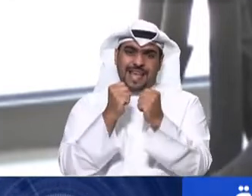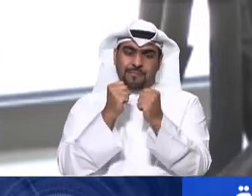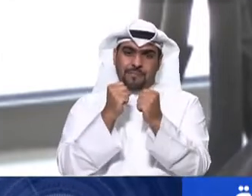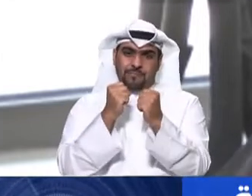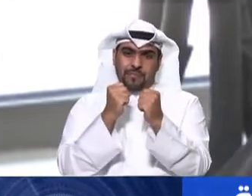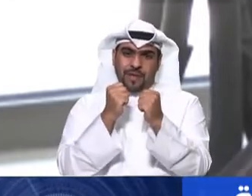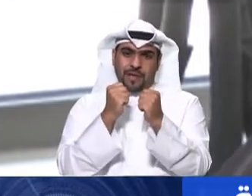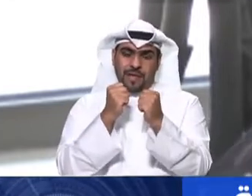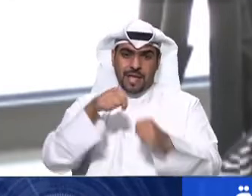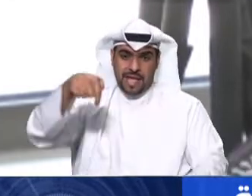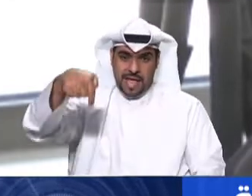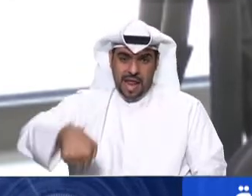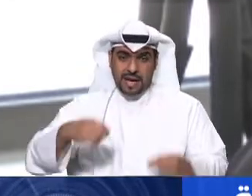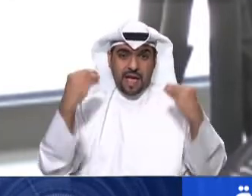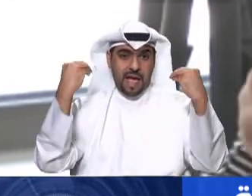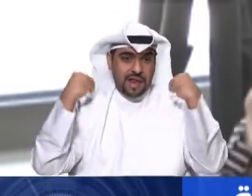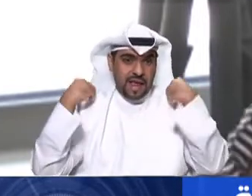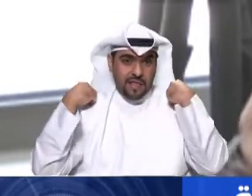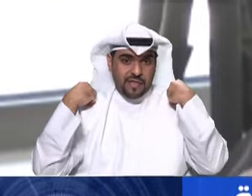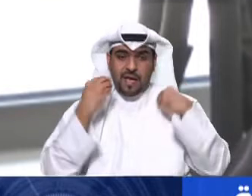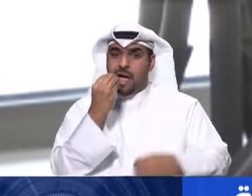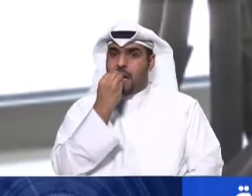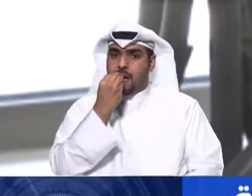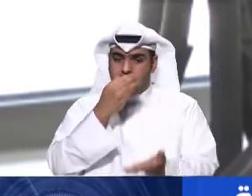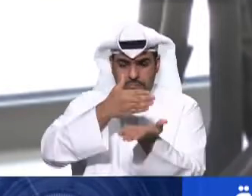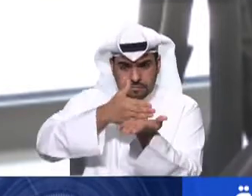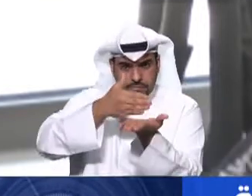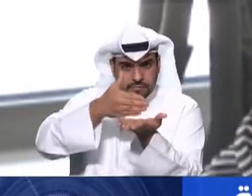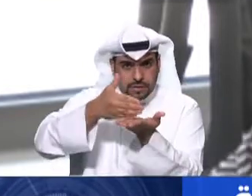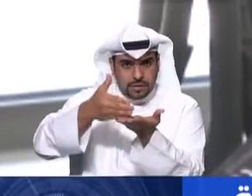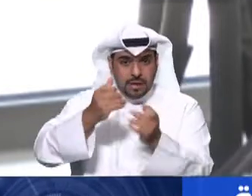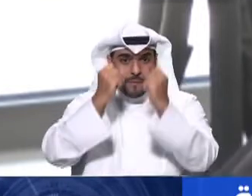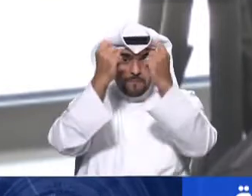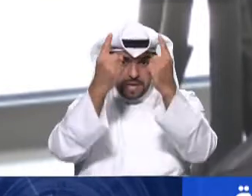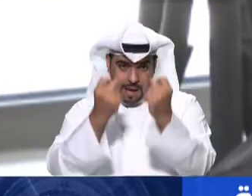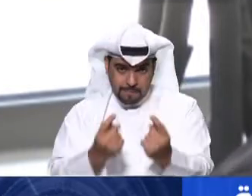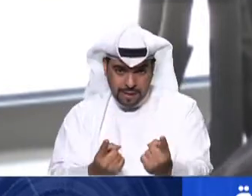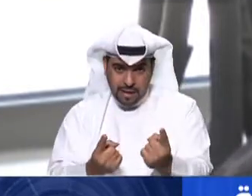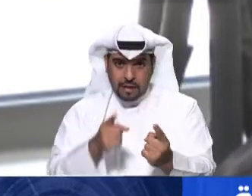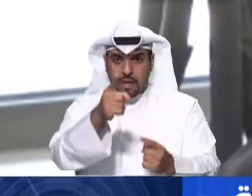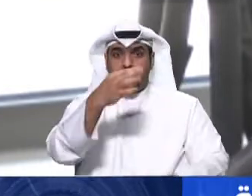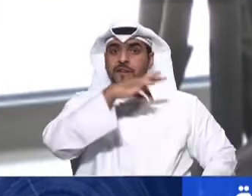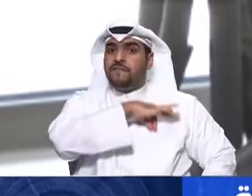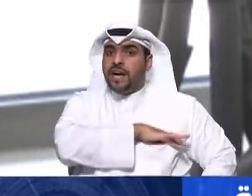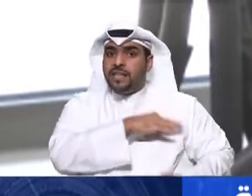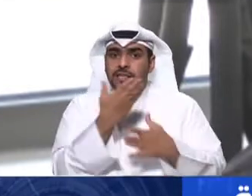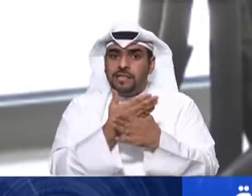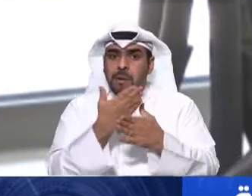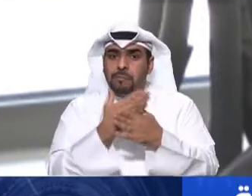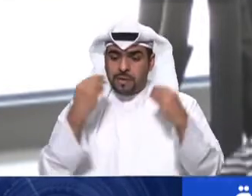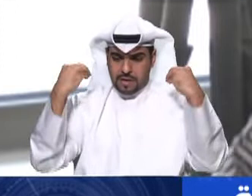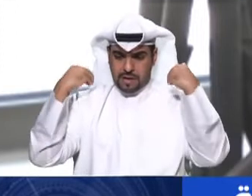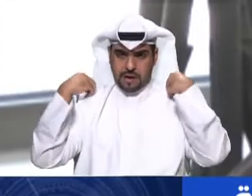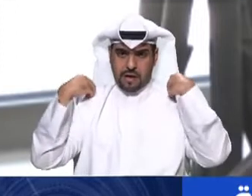عوامل الخطورة. هذا واحد اللي هو تشجيع النشاط البدني، كذلك التركيز على عمل حملات